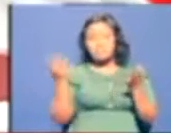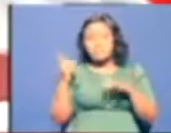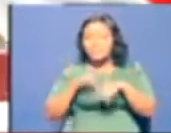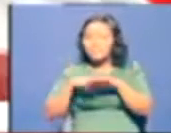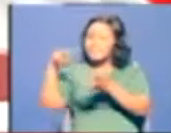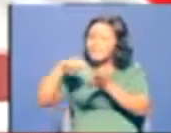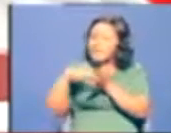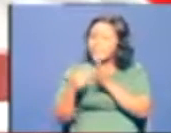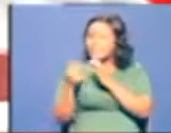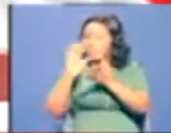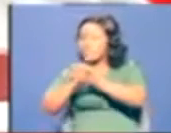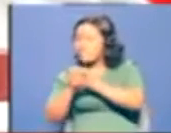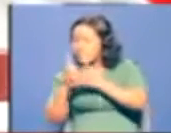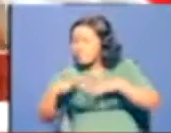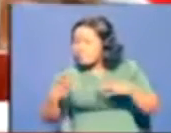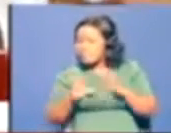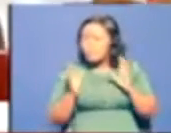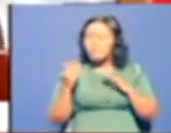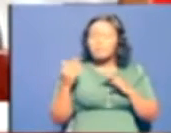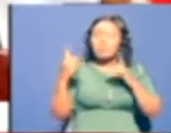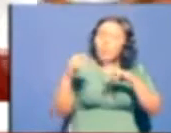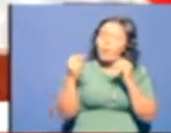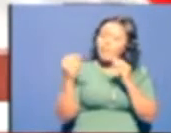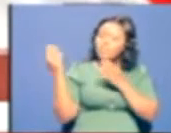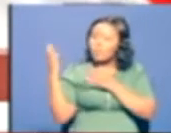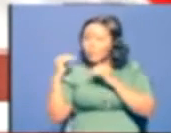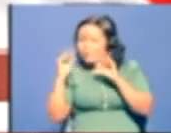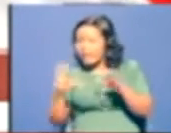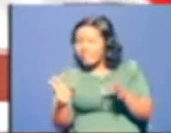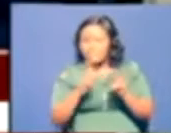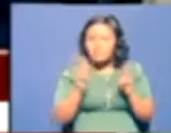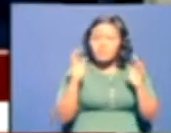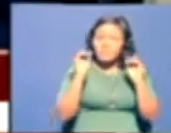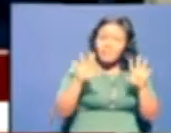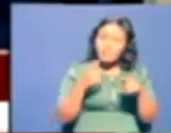instead of preaching hope, they start, you know, spreading their campaign message.